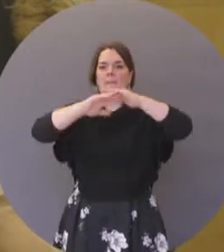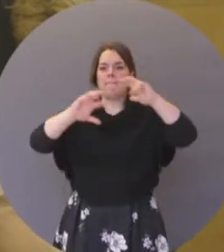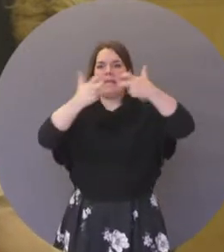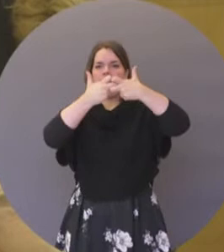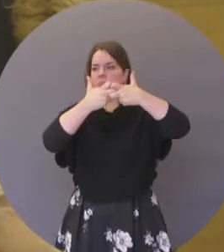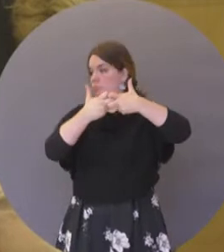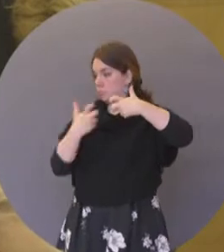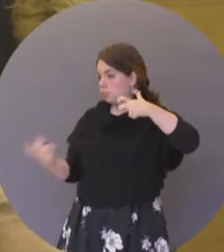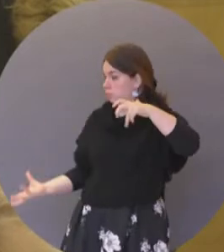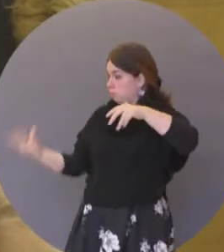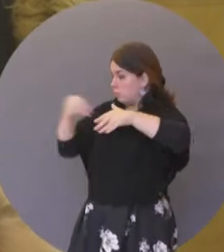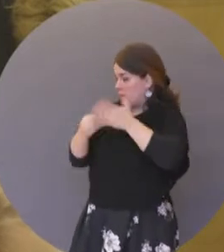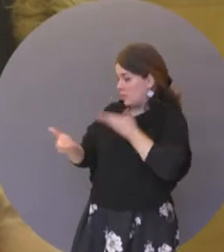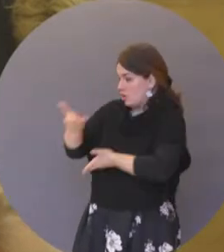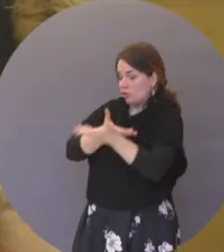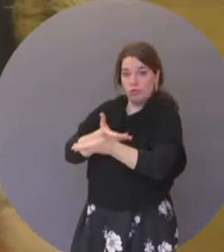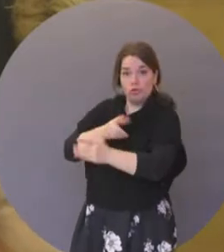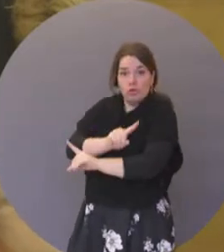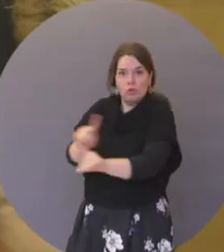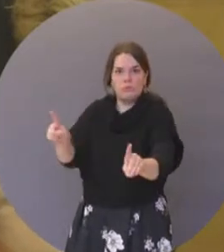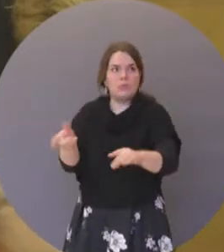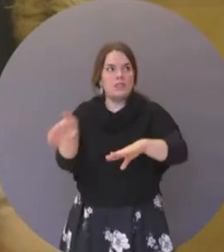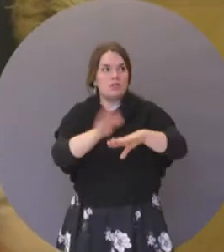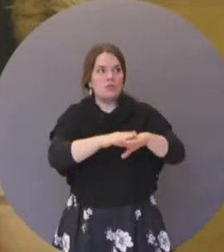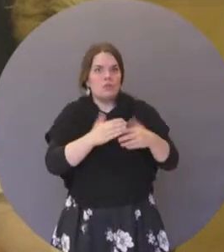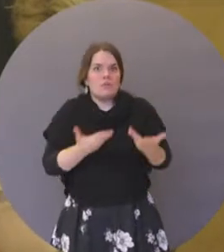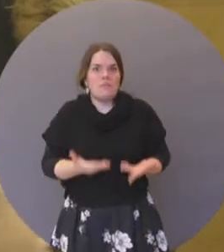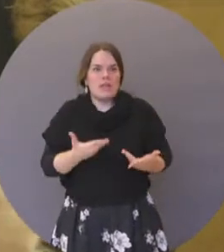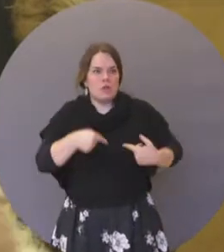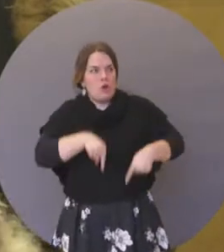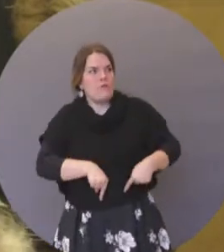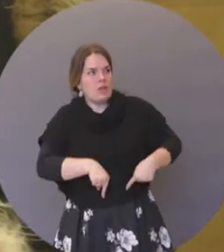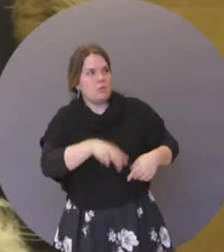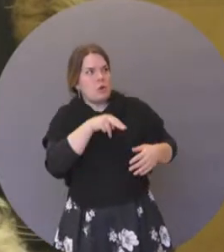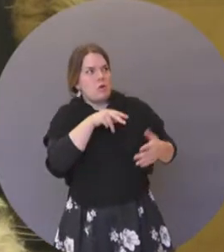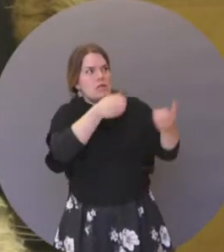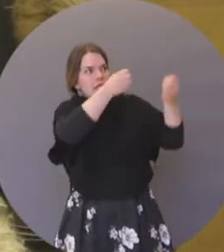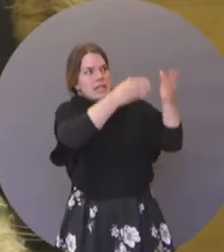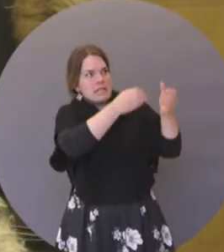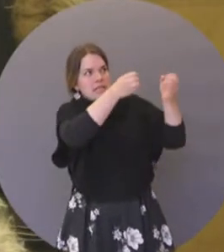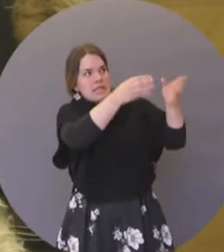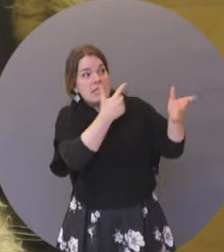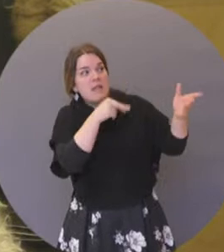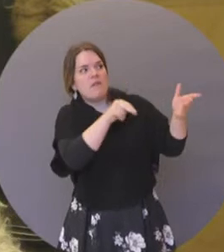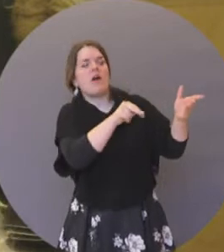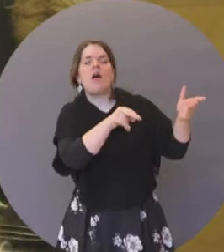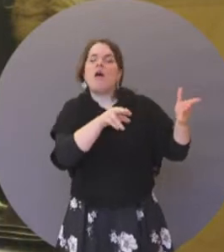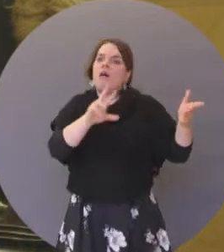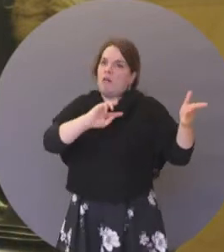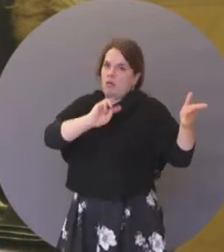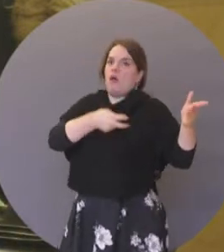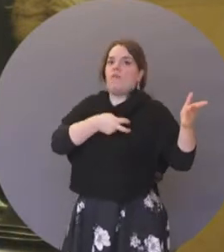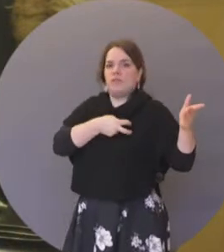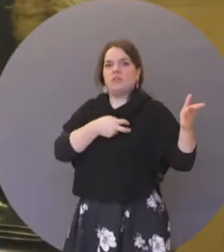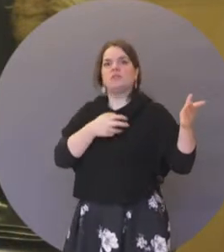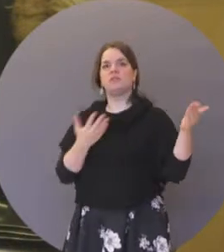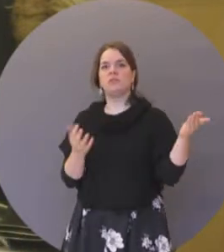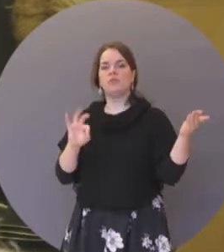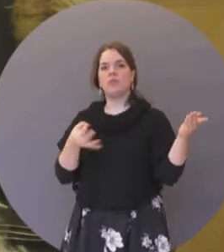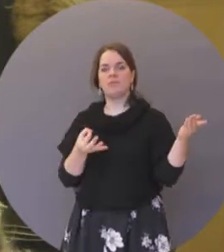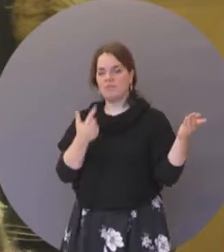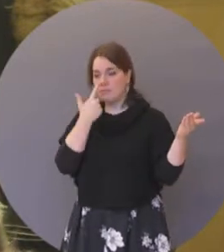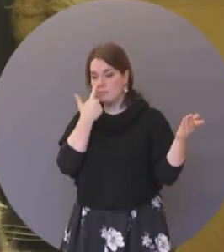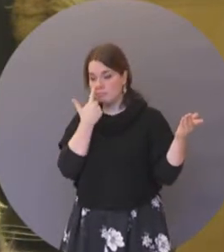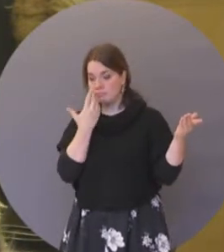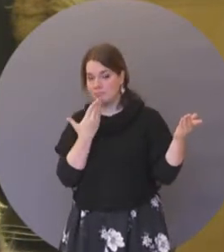il semblerait que des mesures gouvernementales semblent se profiler et c'est bienheureux malheureusement cela ne